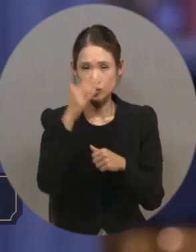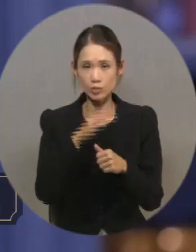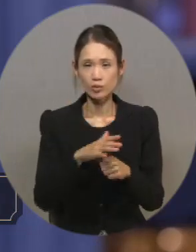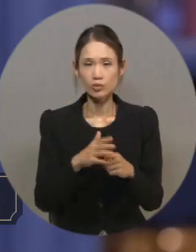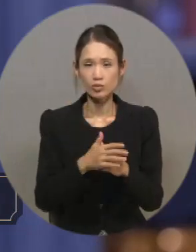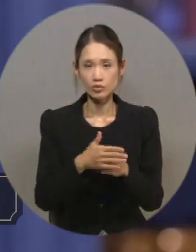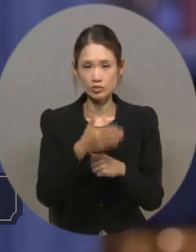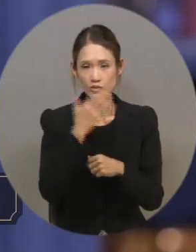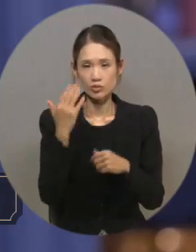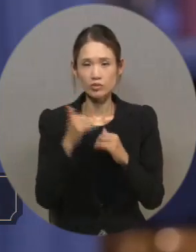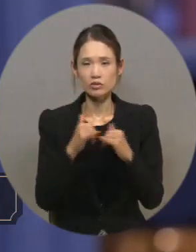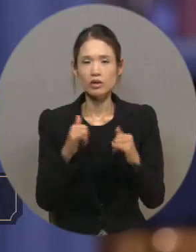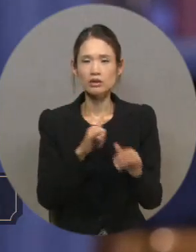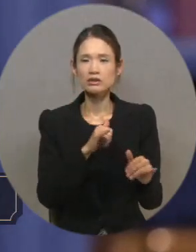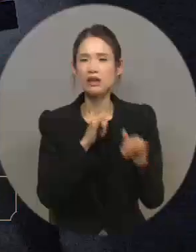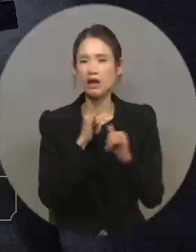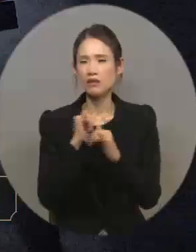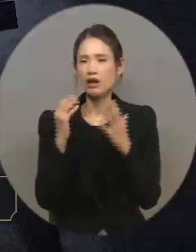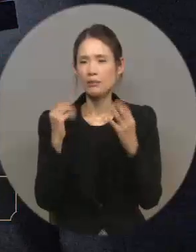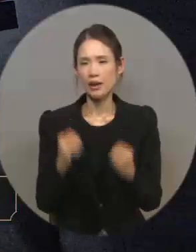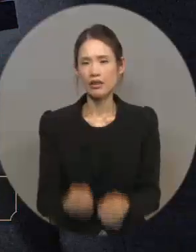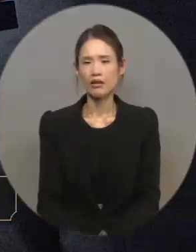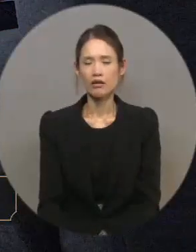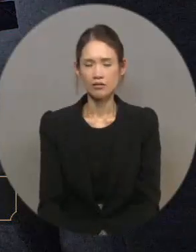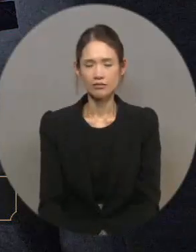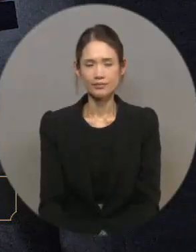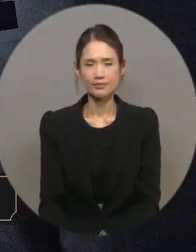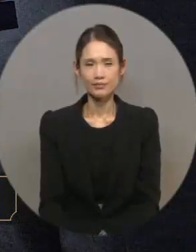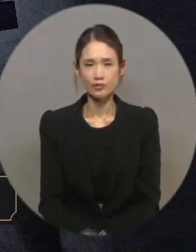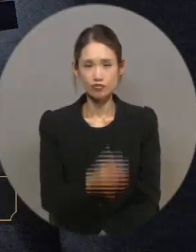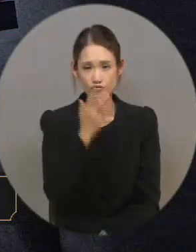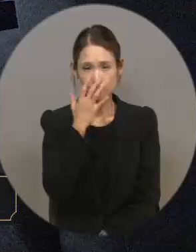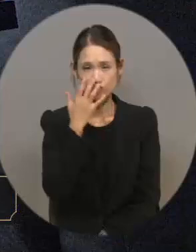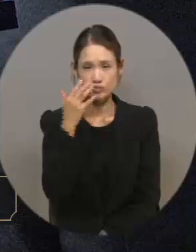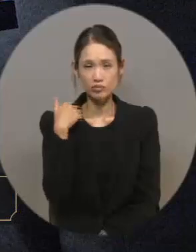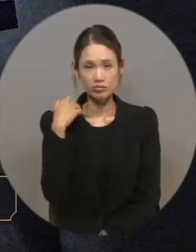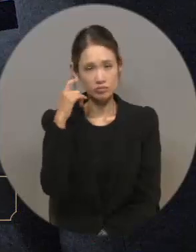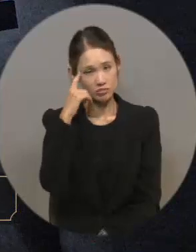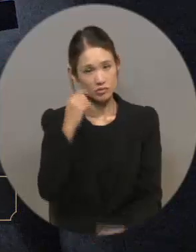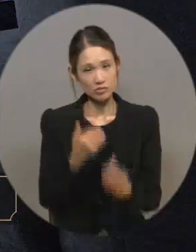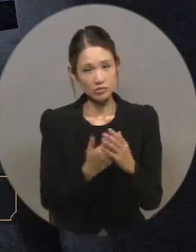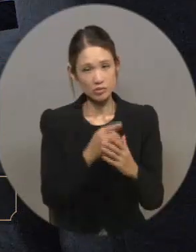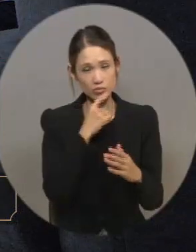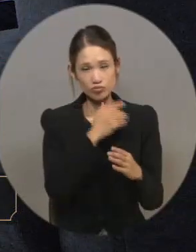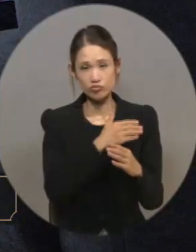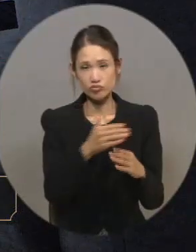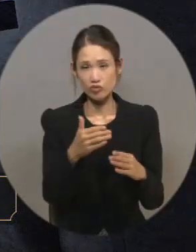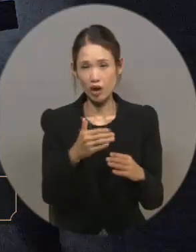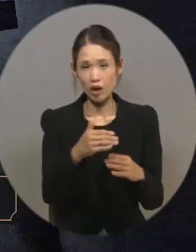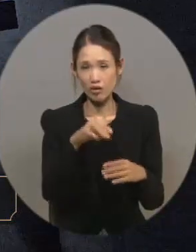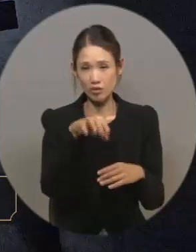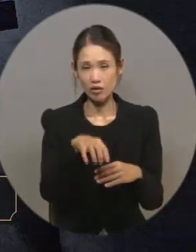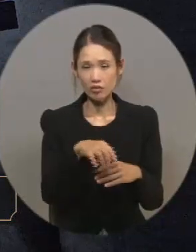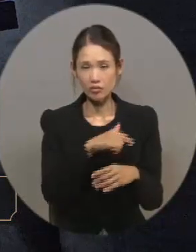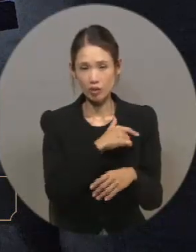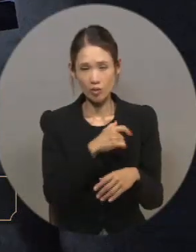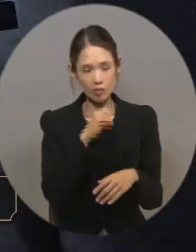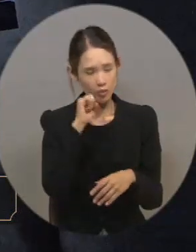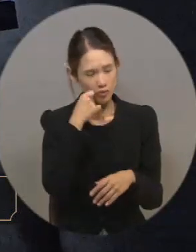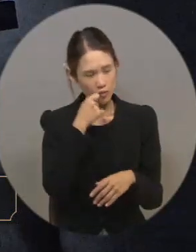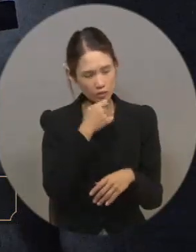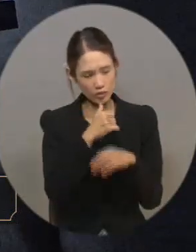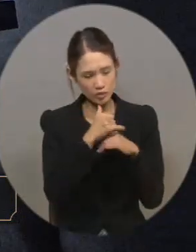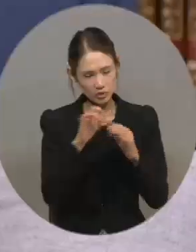층에서 자살률이 그렇게 높다는 거예요. 네, 네, 네. 근데 우리가 모르고 생각할 때는 아니 네. 북한에서 너무 먹고 살기 힘들, 네. 인간적인 그 네, 네.